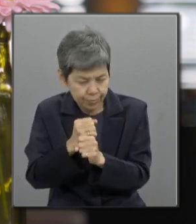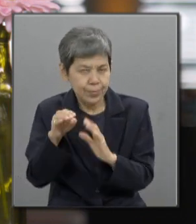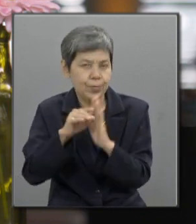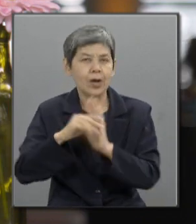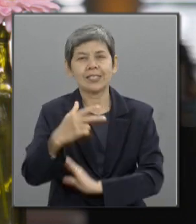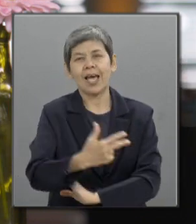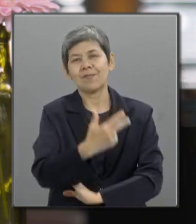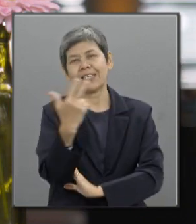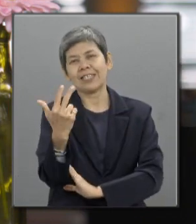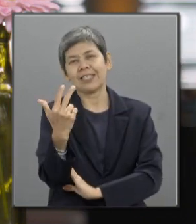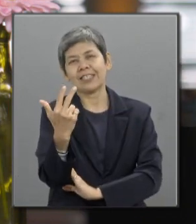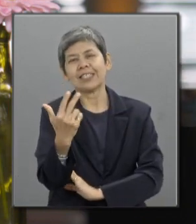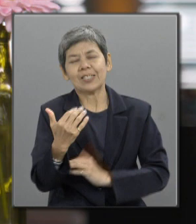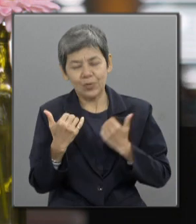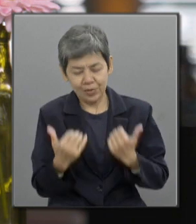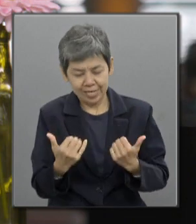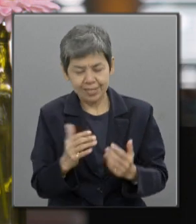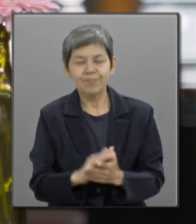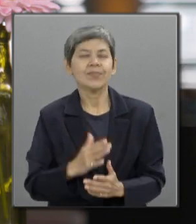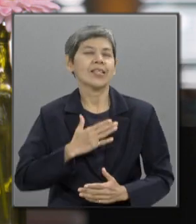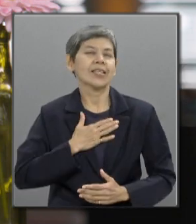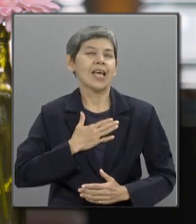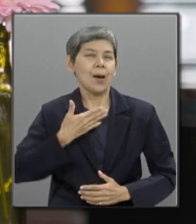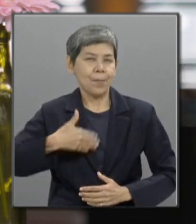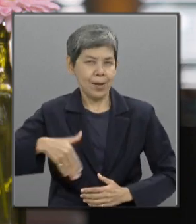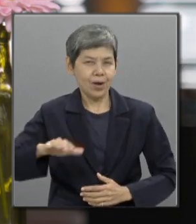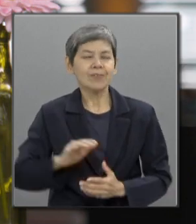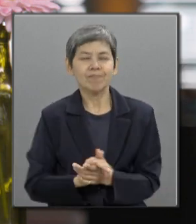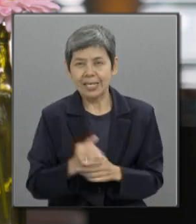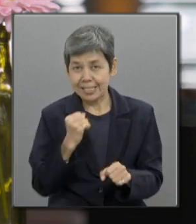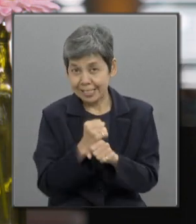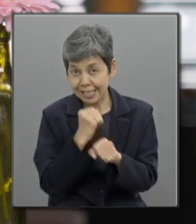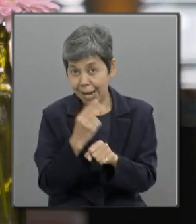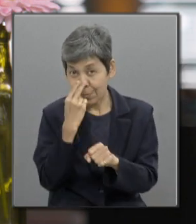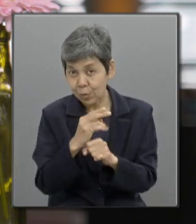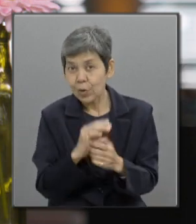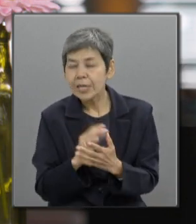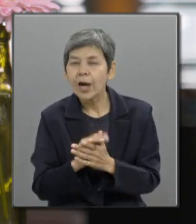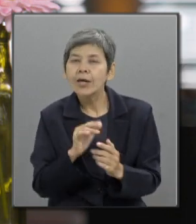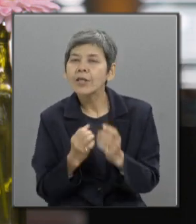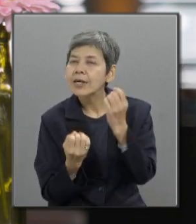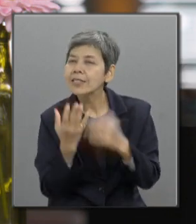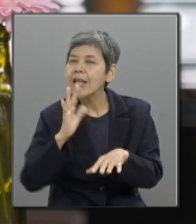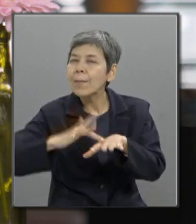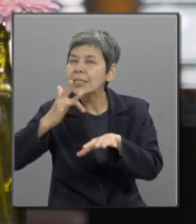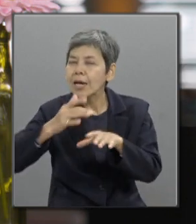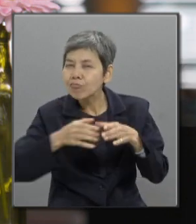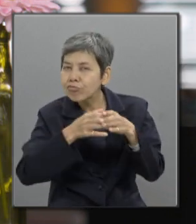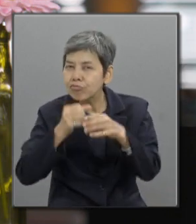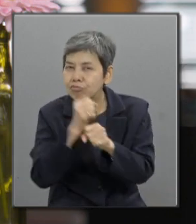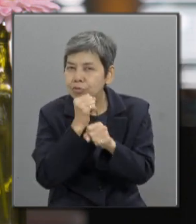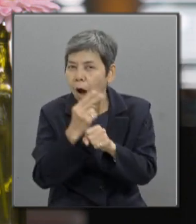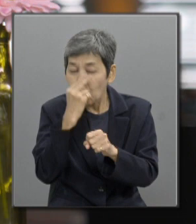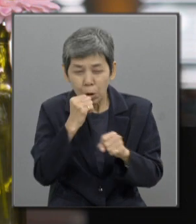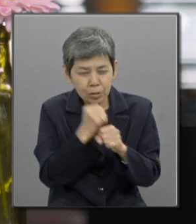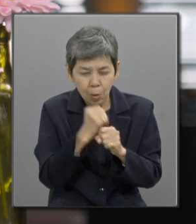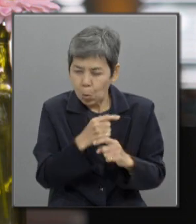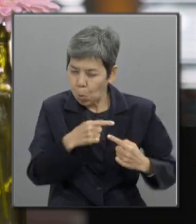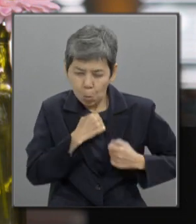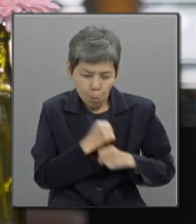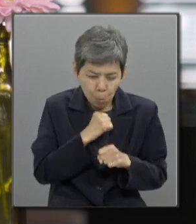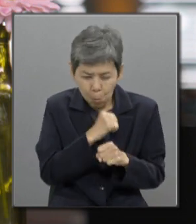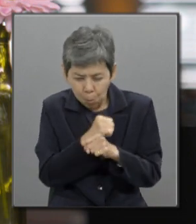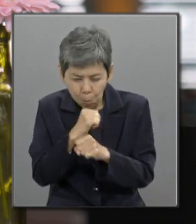ของไทย PBS สำหรับวันนี้ลากันไปด้วยภาพเบื้องหลังของรายการอ่านป่ากับหมอหม่องค่ะที่ทีมงานทุกคนนะคะทำงานอย่างเต็ม